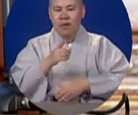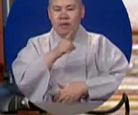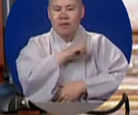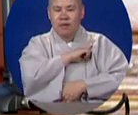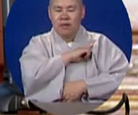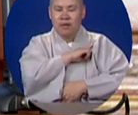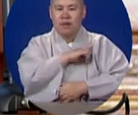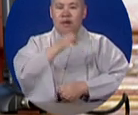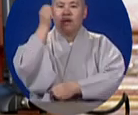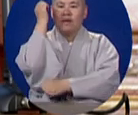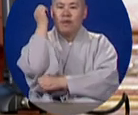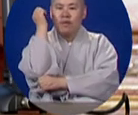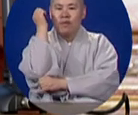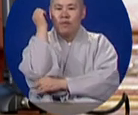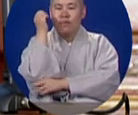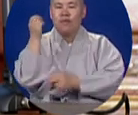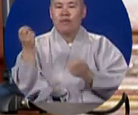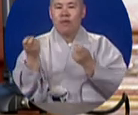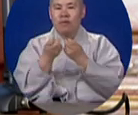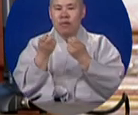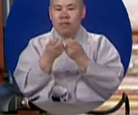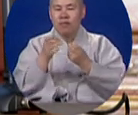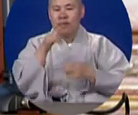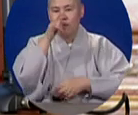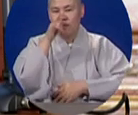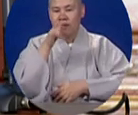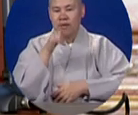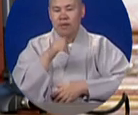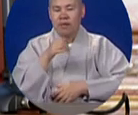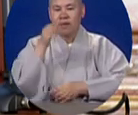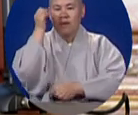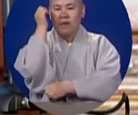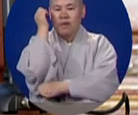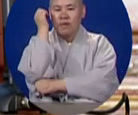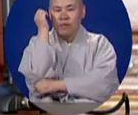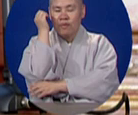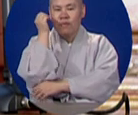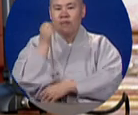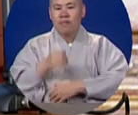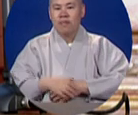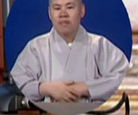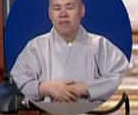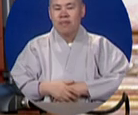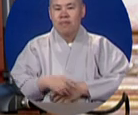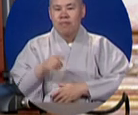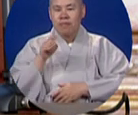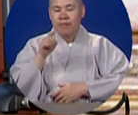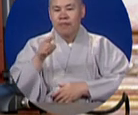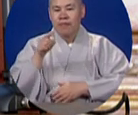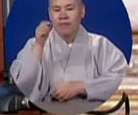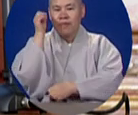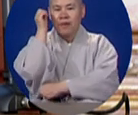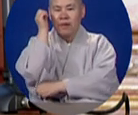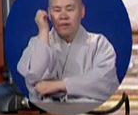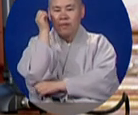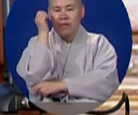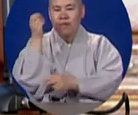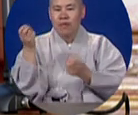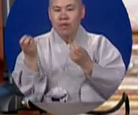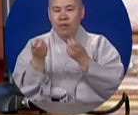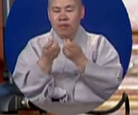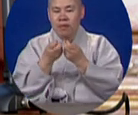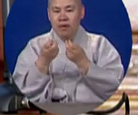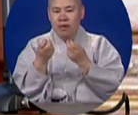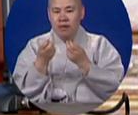기초적인 방법이 있어요 기초적인 방법 그 기초적인 방법을